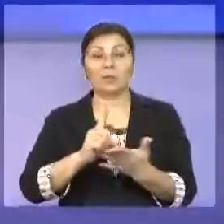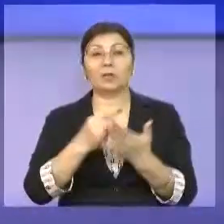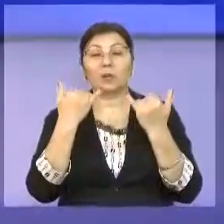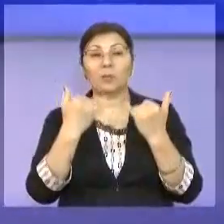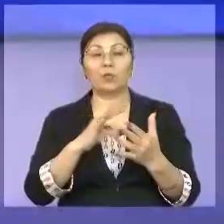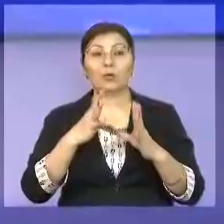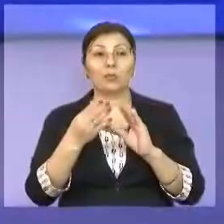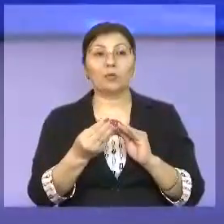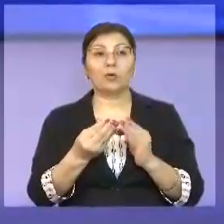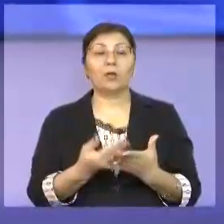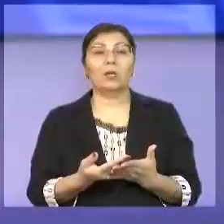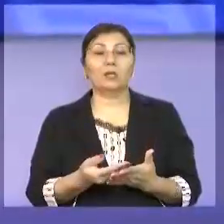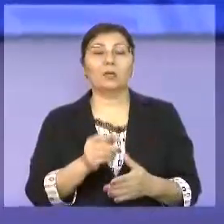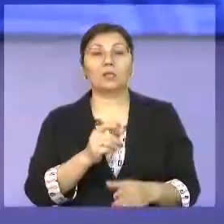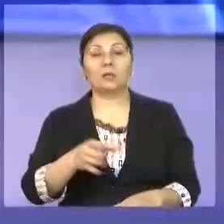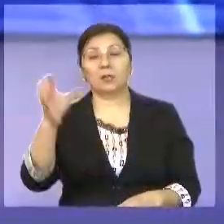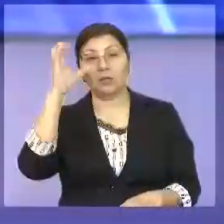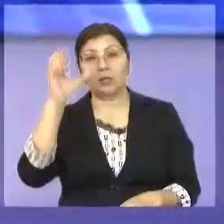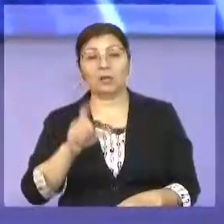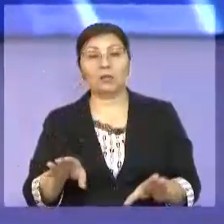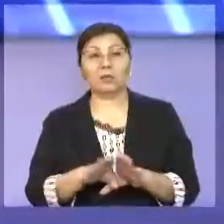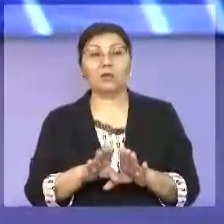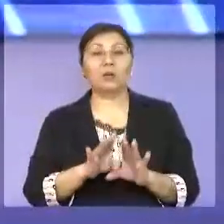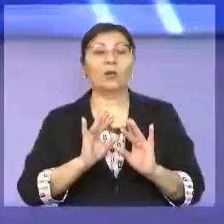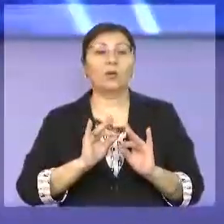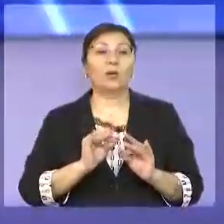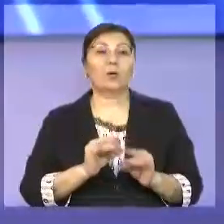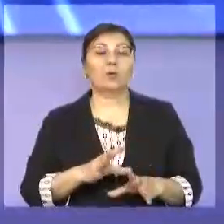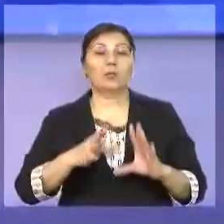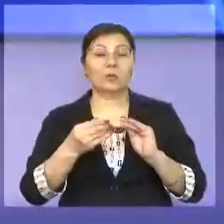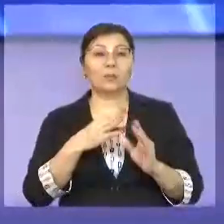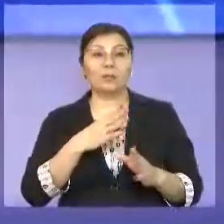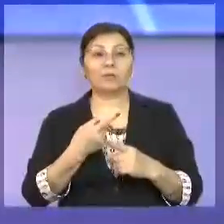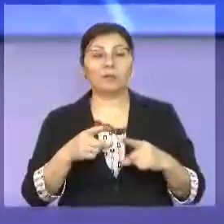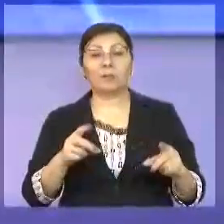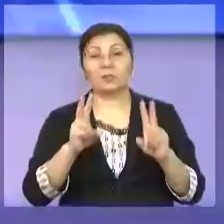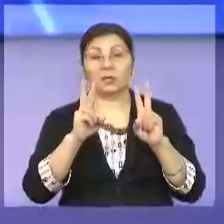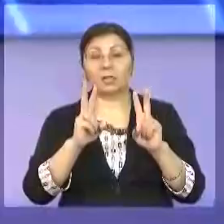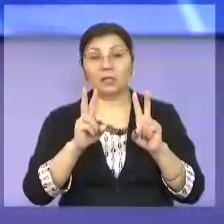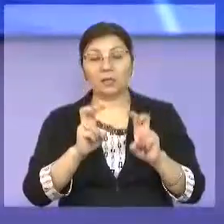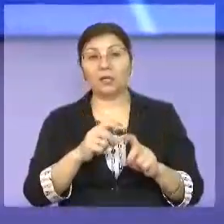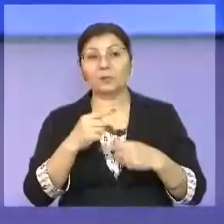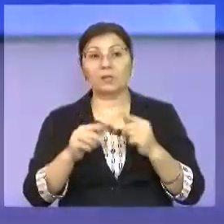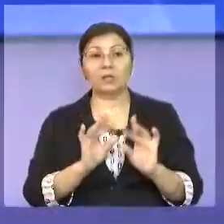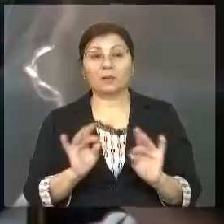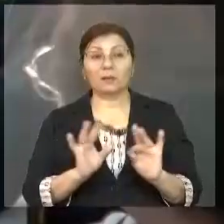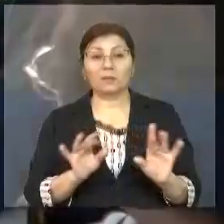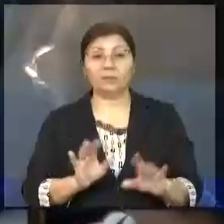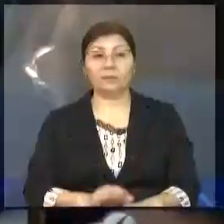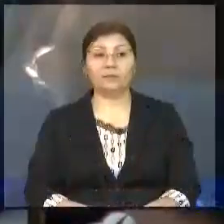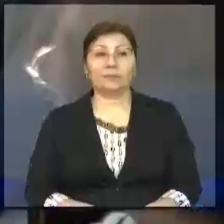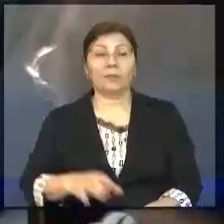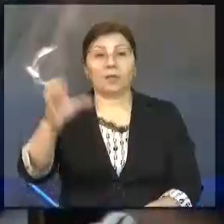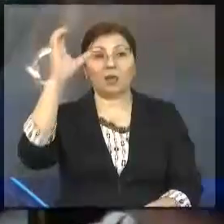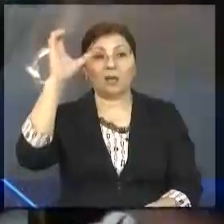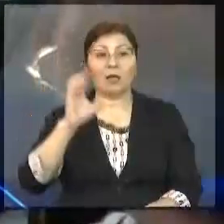референдум қорытындысын талқылаған жергілікті ғалымдар осындай пікір білдірді. Өзге де тілге тиек болған тақырыптарды тілші баяндайды.